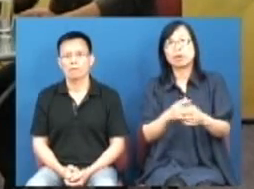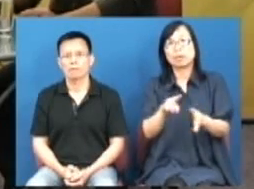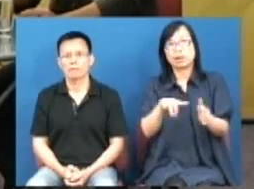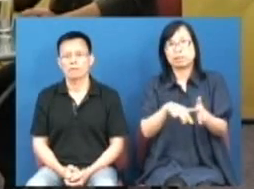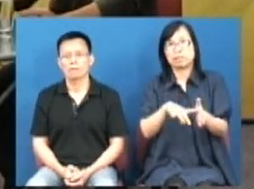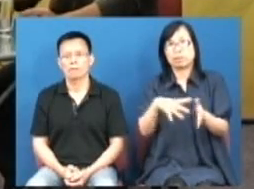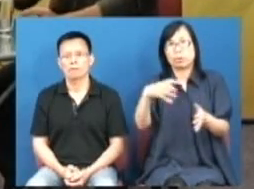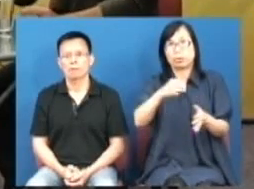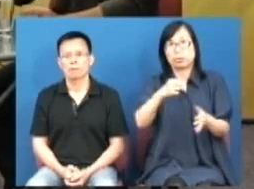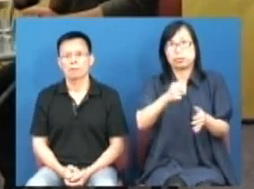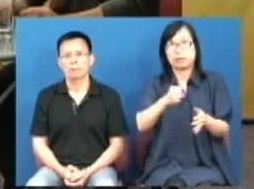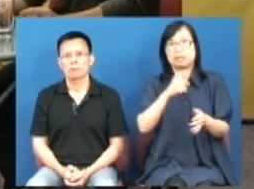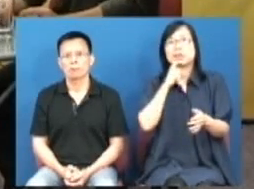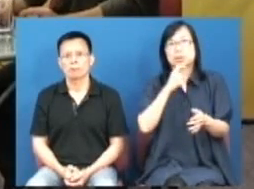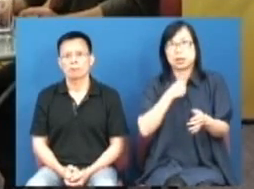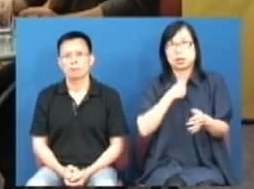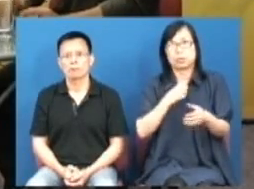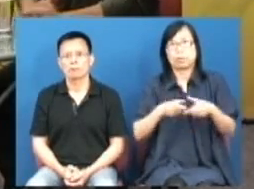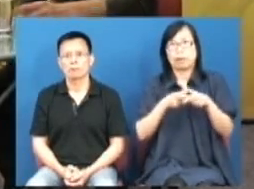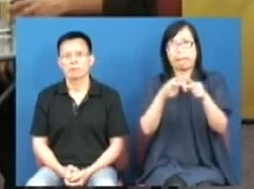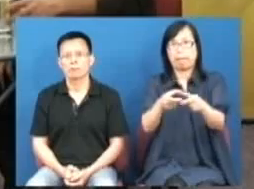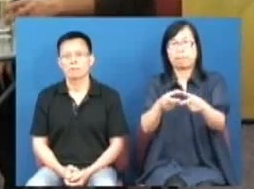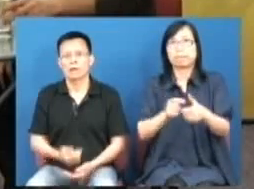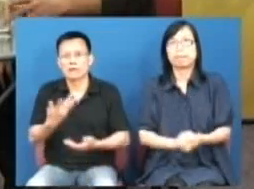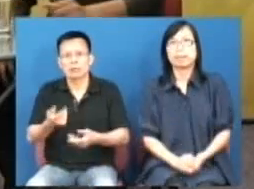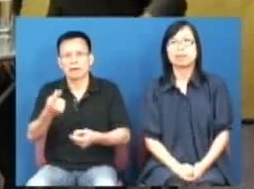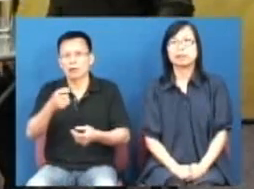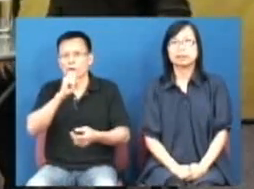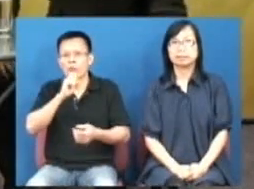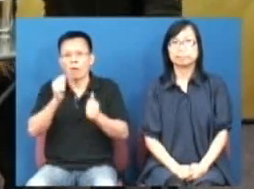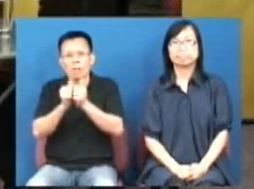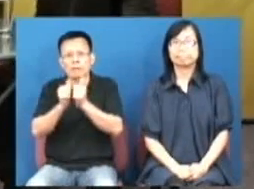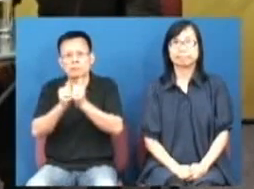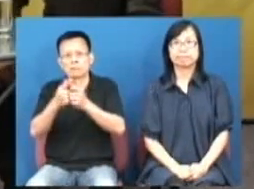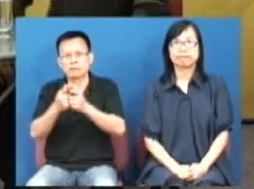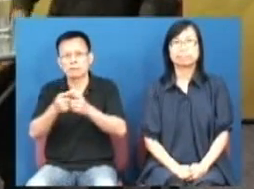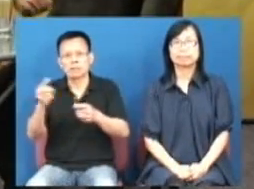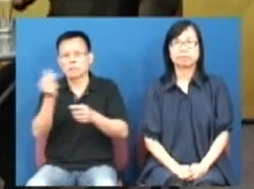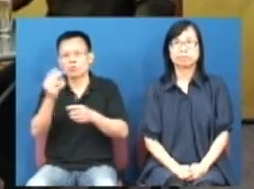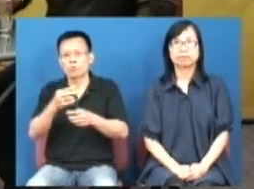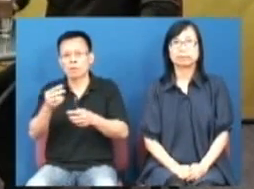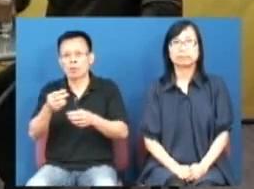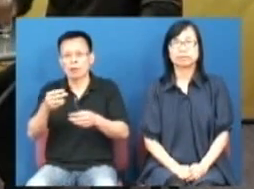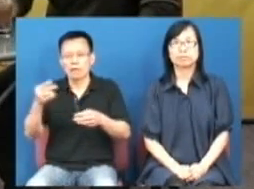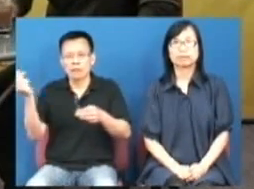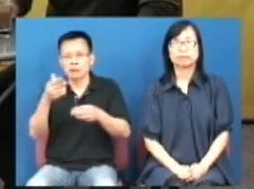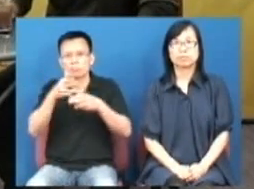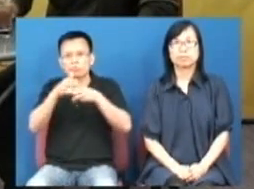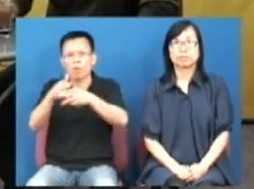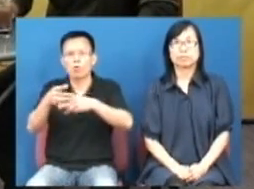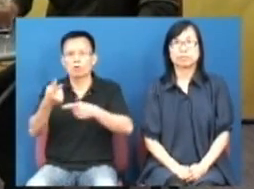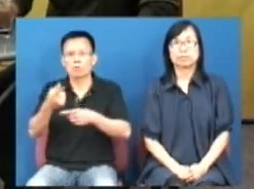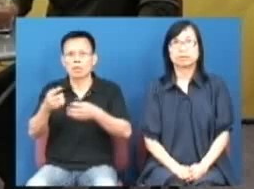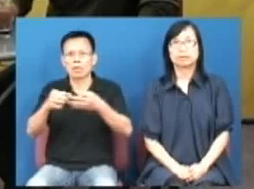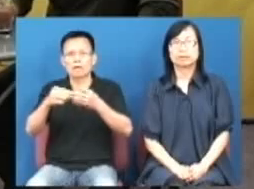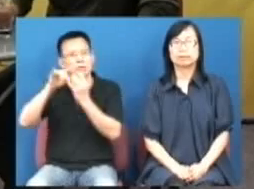波嘅權利咧，今日嚟講咧就有個發牌嗰個機制。 而家嘅老友記咧嚇，係又係都直播。阿蕭若元咧都係講緊同一個話題。 咁就